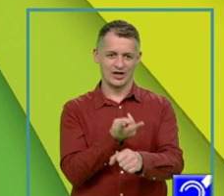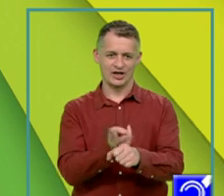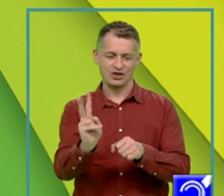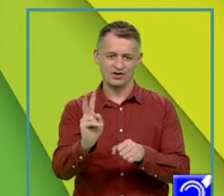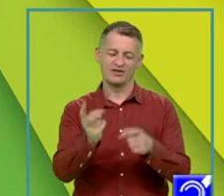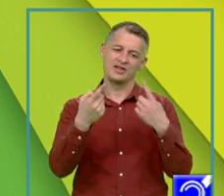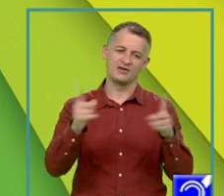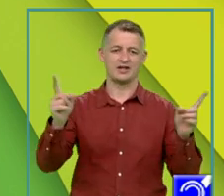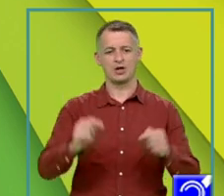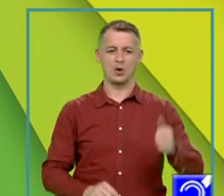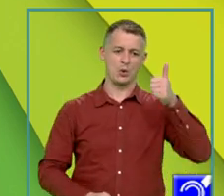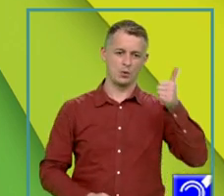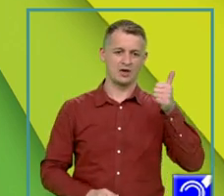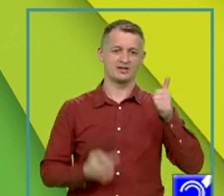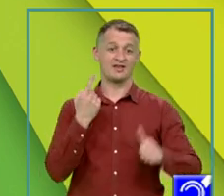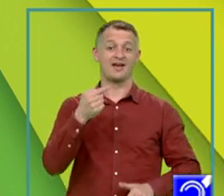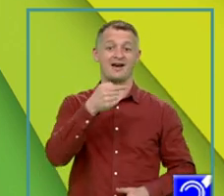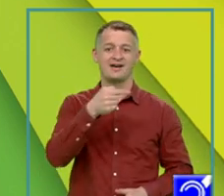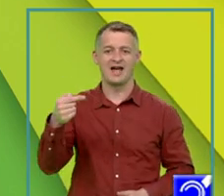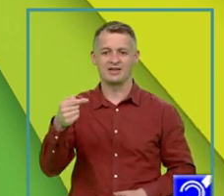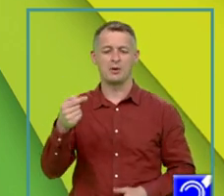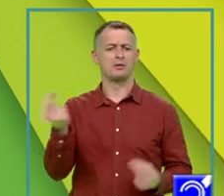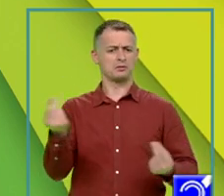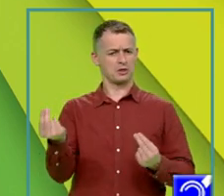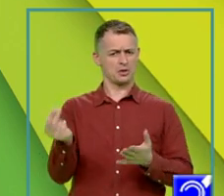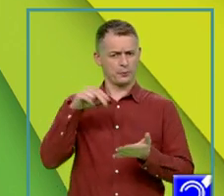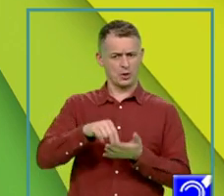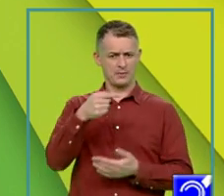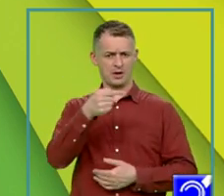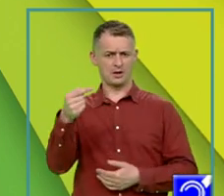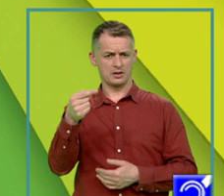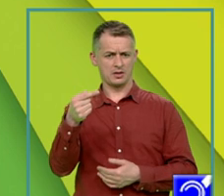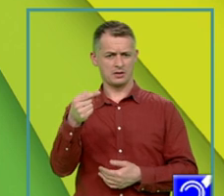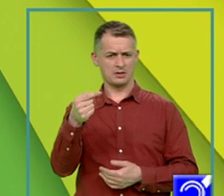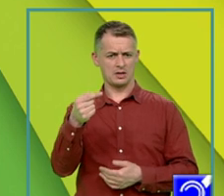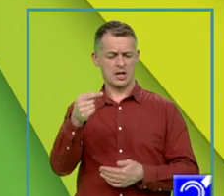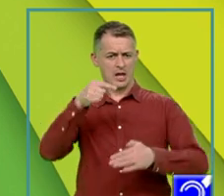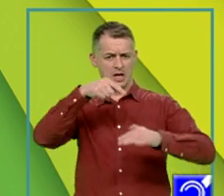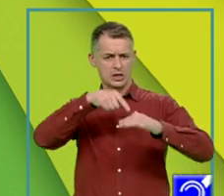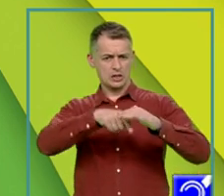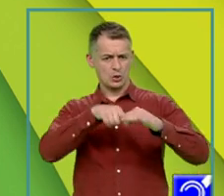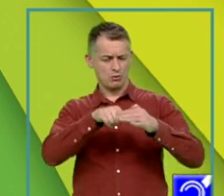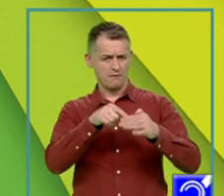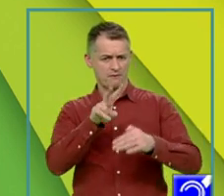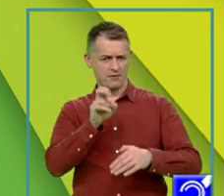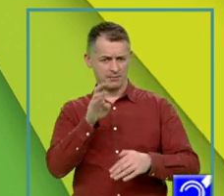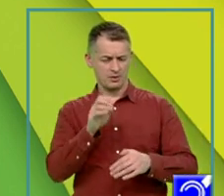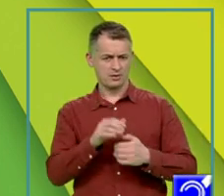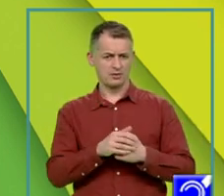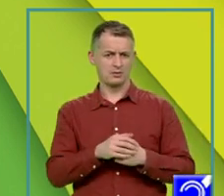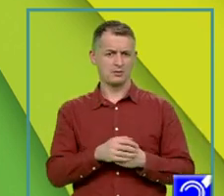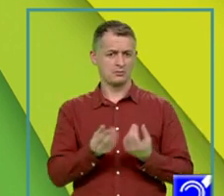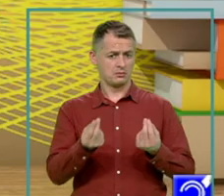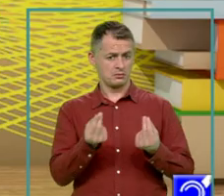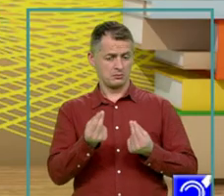greșeli diferite una fină de cratimă De ce să punem cratimă în interiorul verbului auxiliar